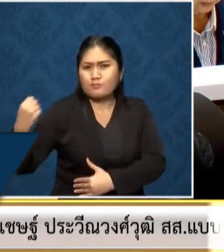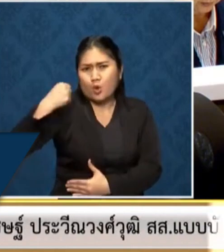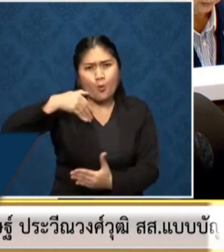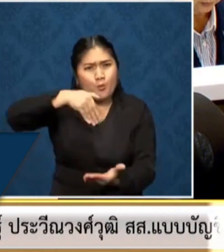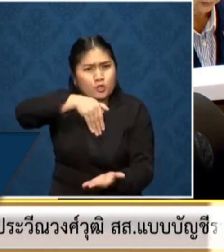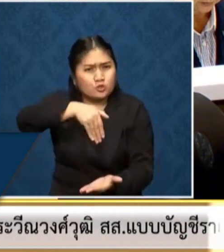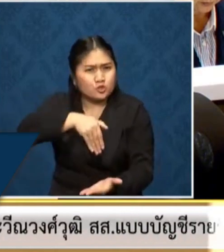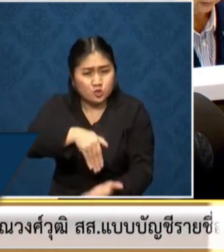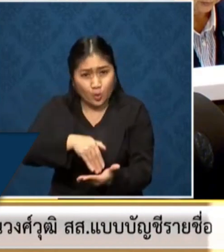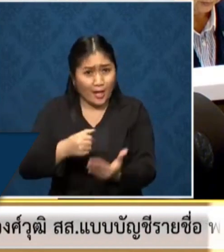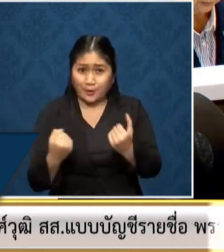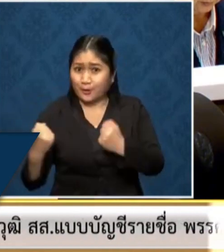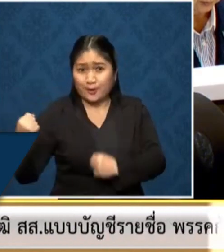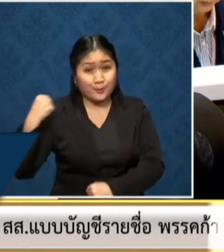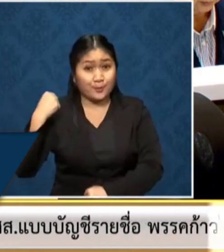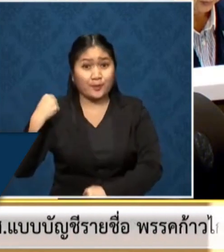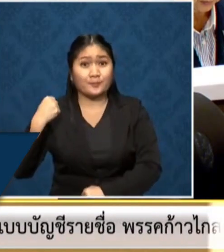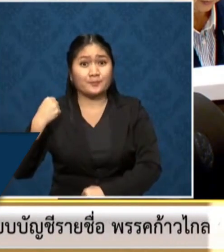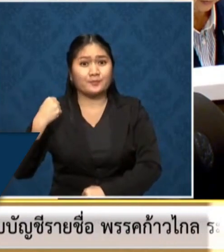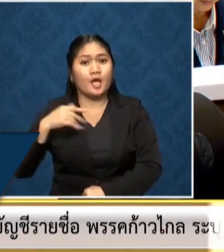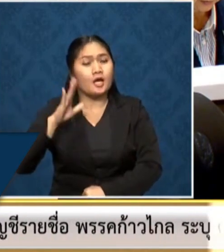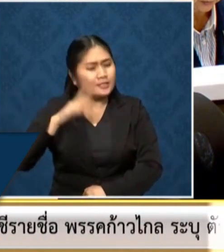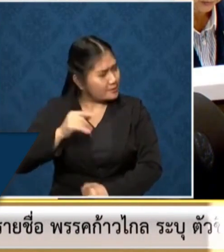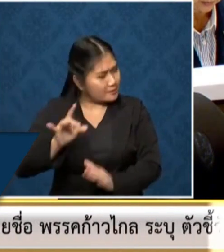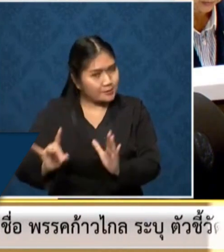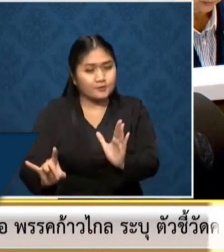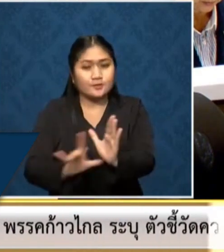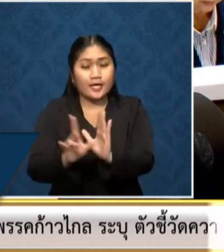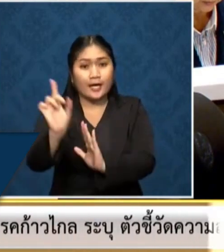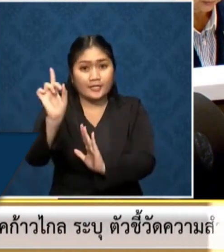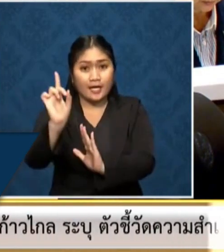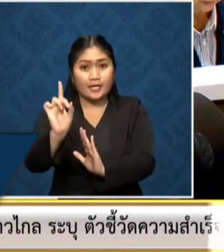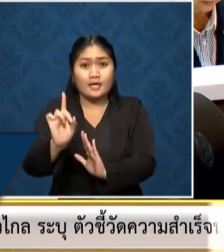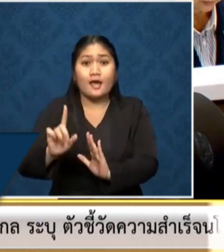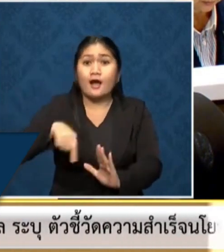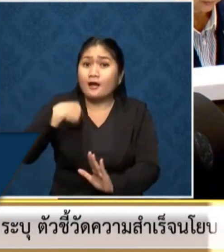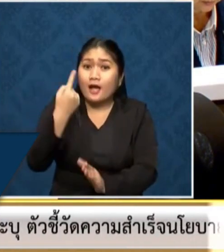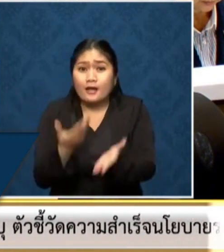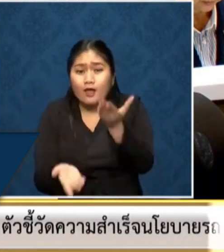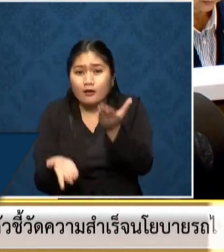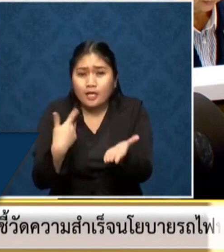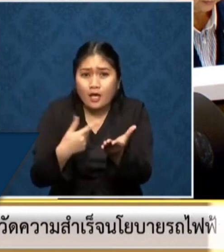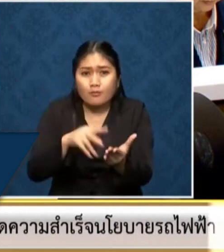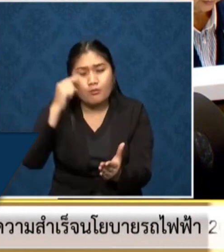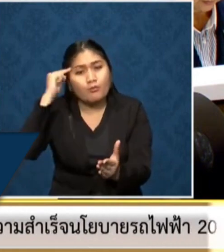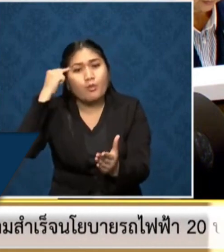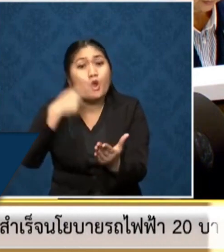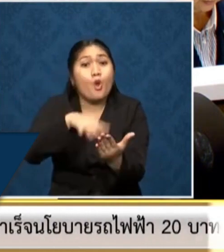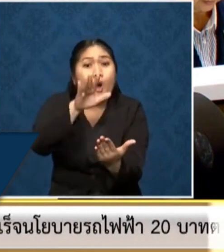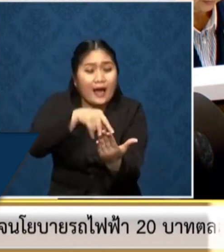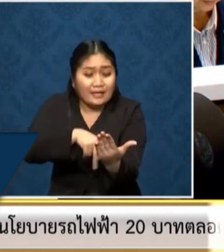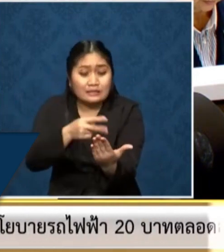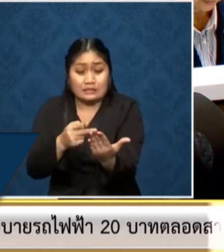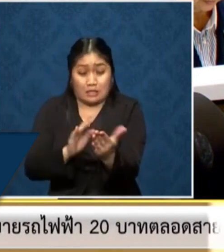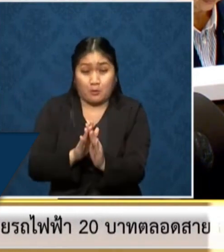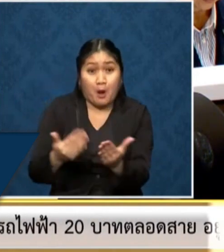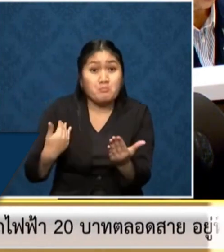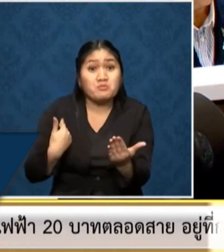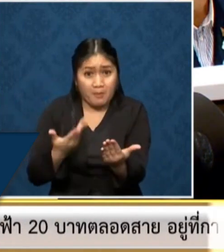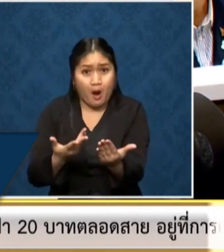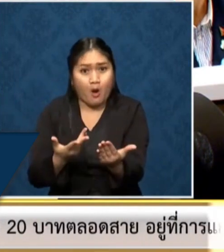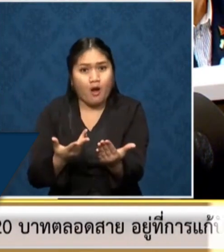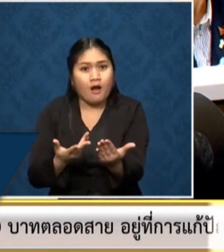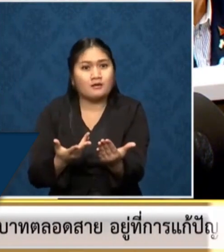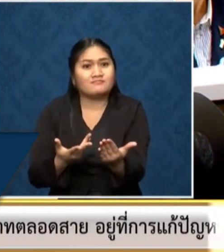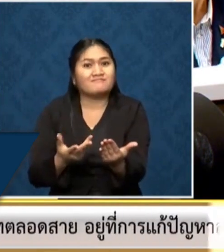ารยืนยันครับผมอยจะย้ไปแราการสดท้าย สมรบเพื่อนทเริ่เข้มาแล้ไม่รู้ว เขาอ่านนสอเจ้าใช้น้อยกัอยู่นะครัอีกสะ